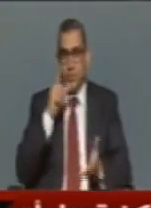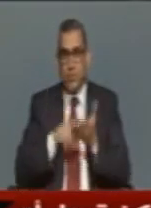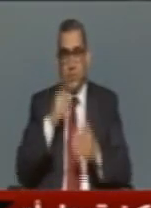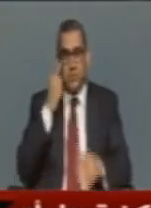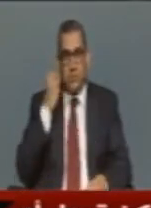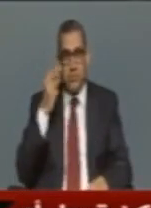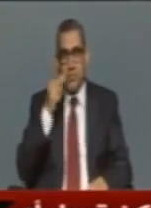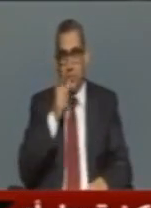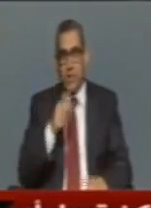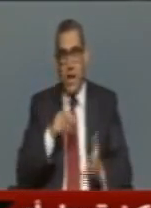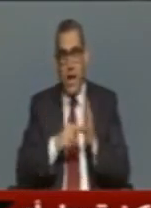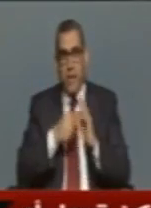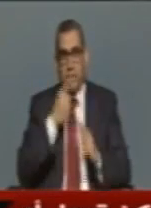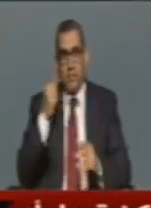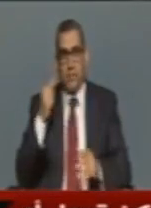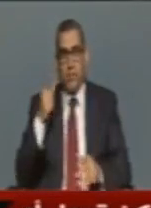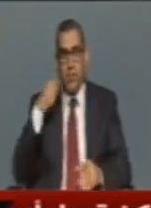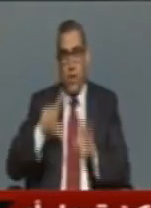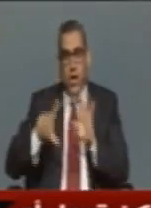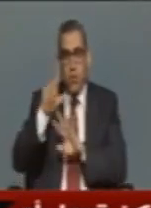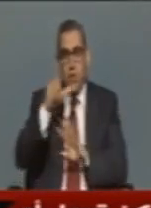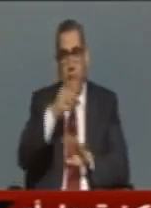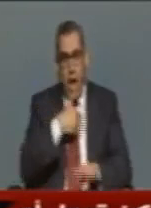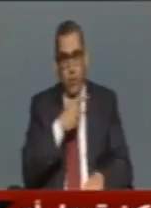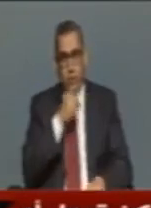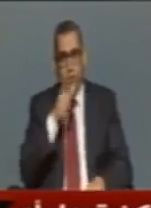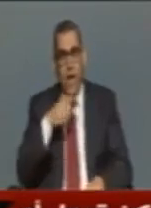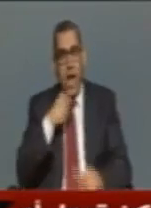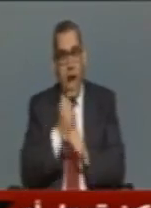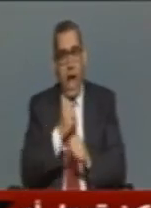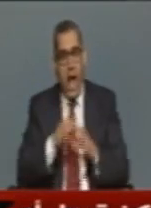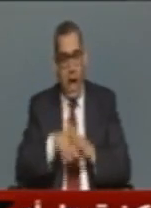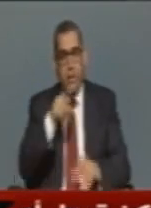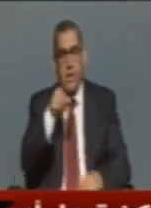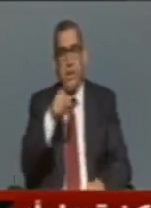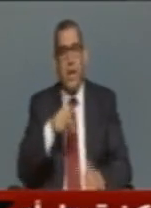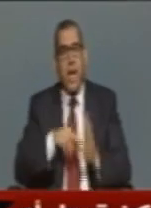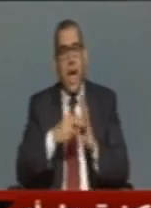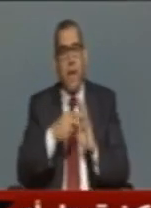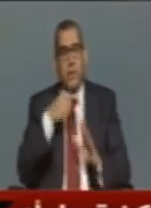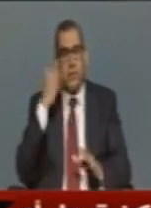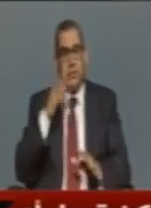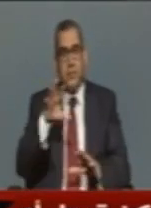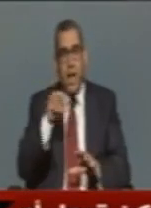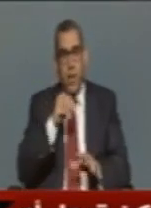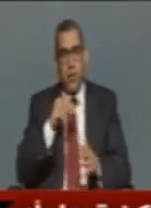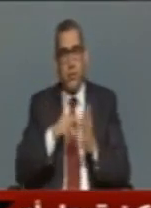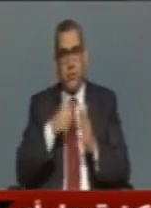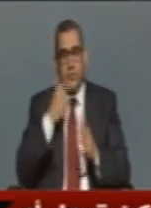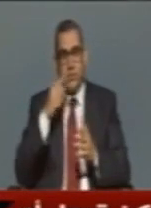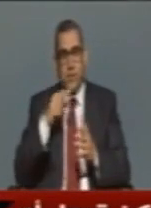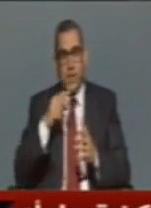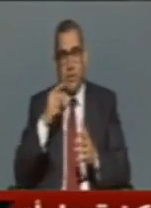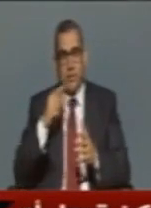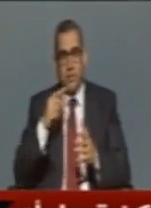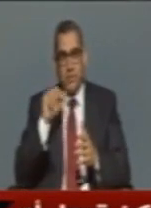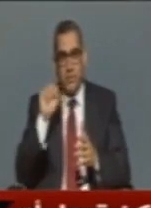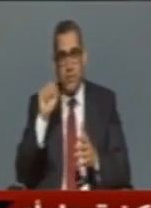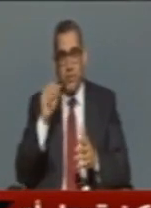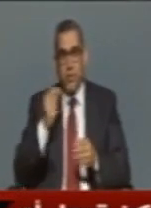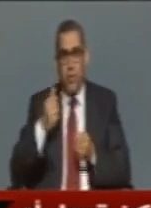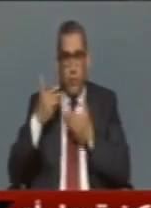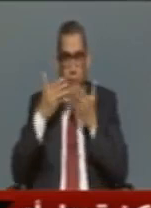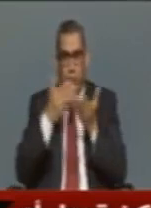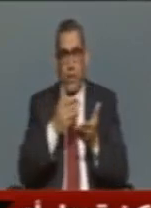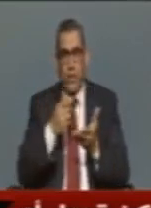الخاص عايز يعمل قلت لهم يا جماعة طب أنت عبال ما تاخد أخصص لك أرض وانت تبني وتاخد